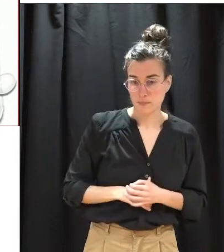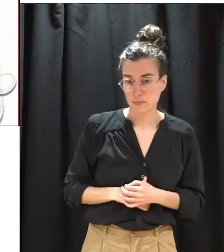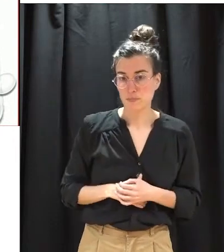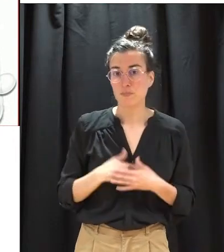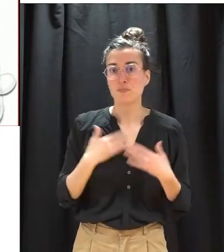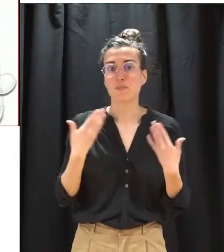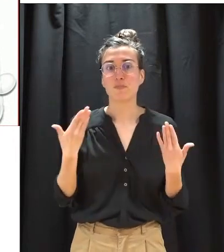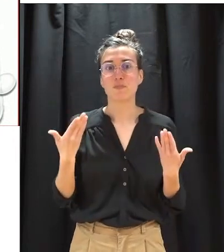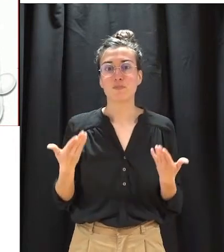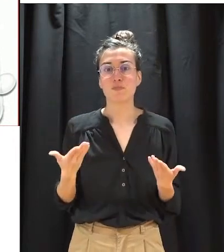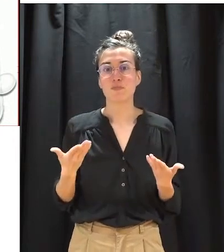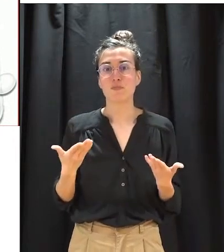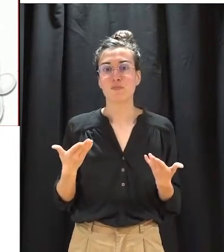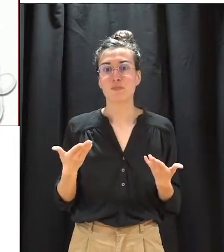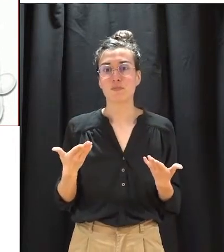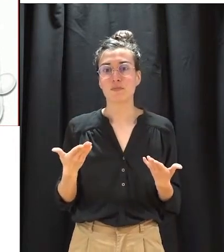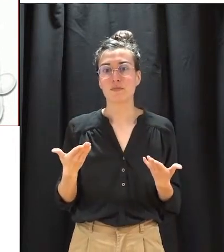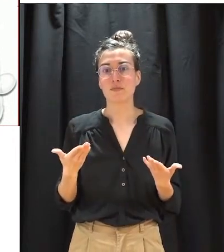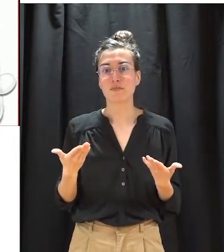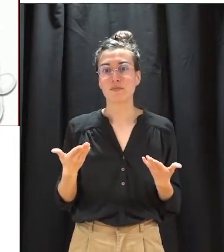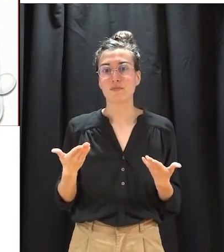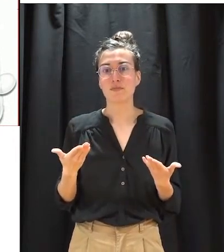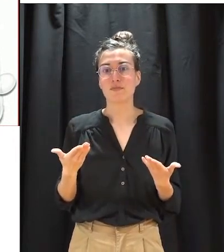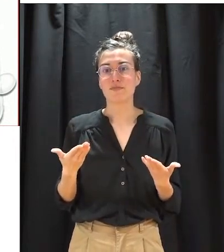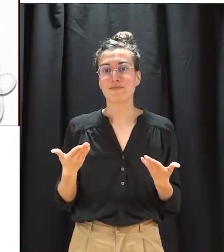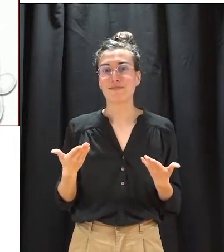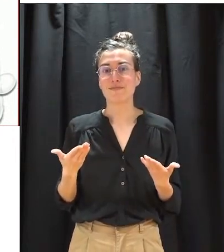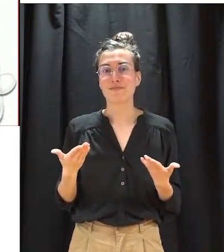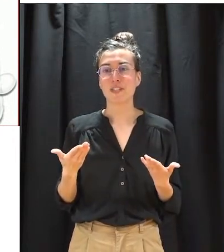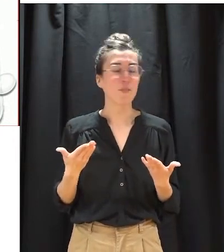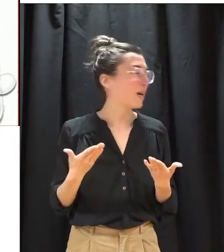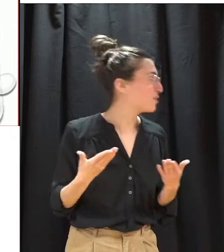seront auditifs pour la réception et la perception de la parole.